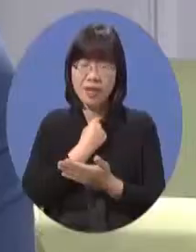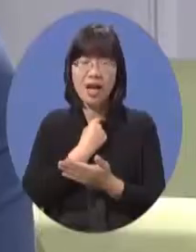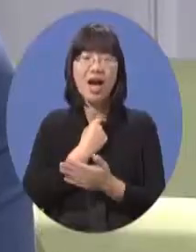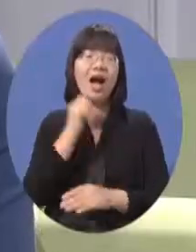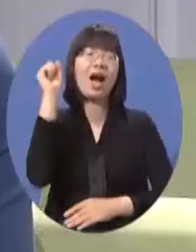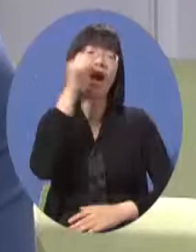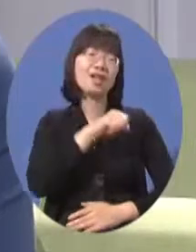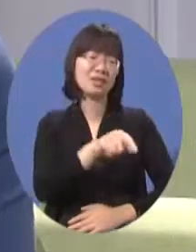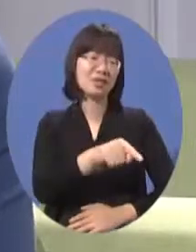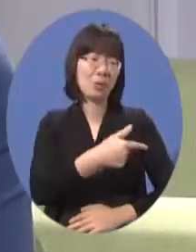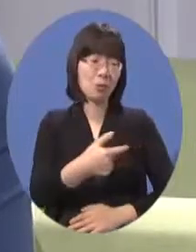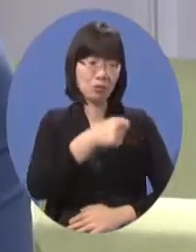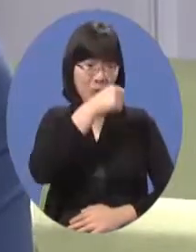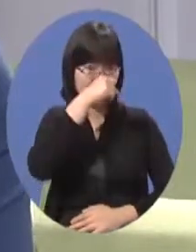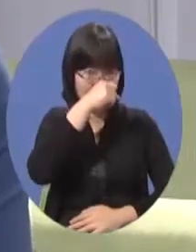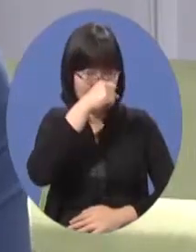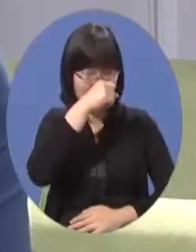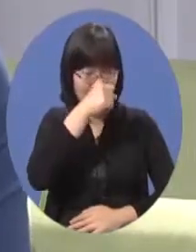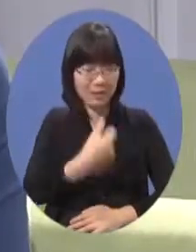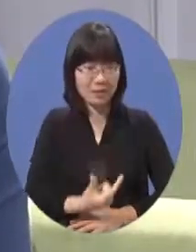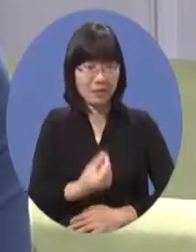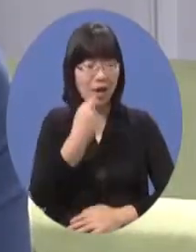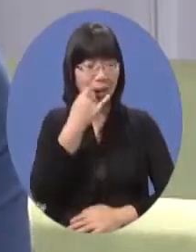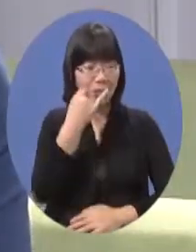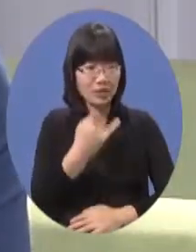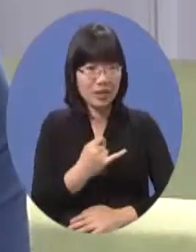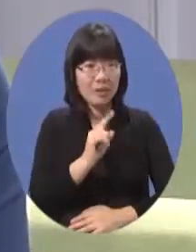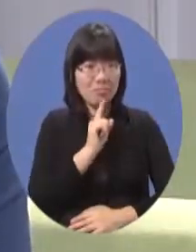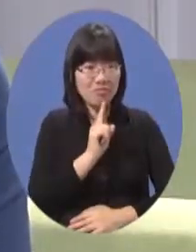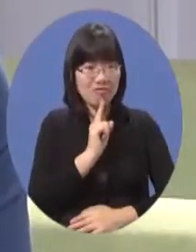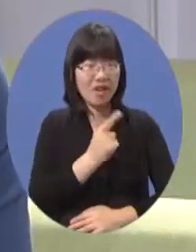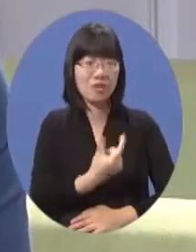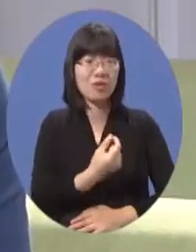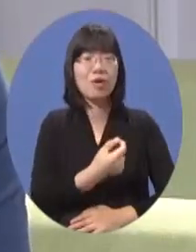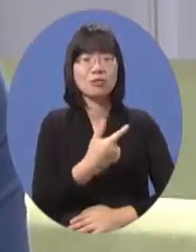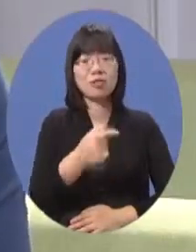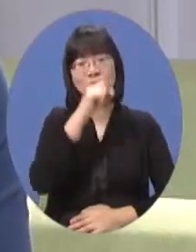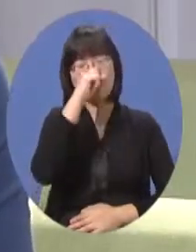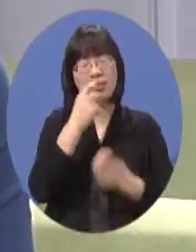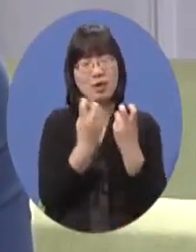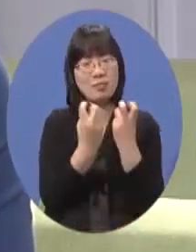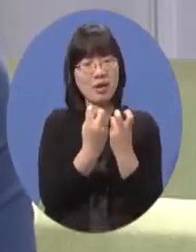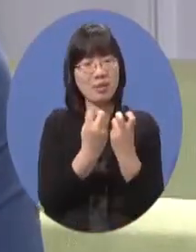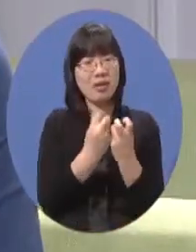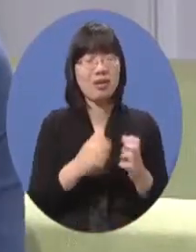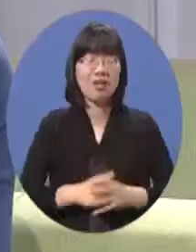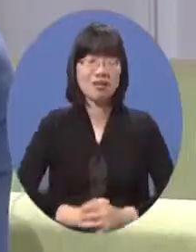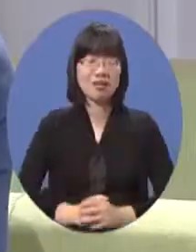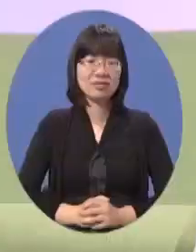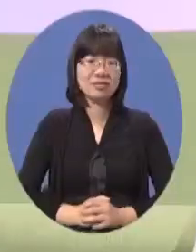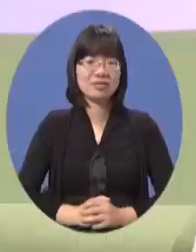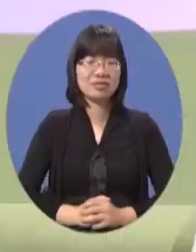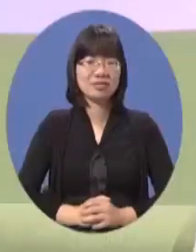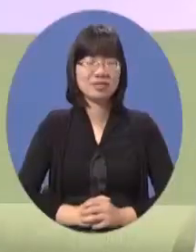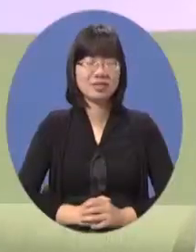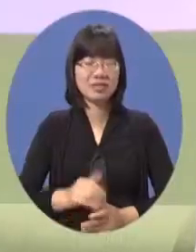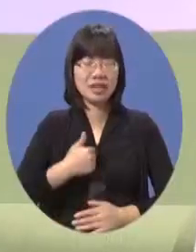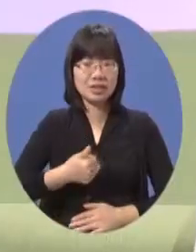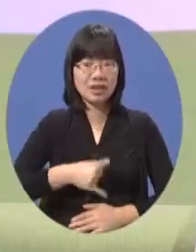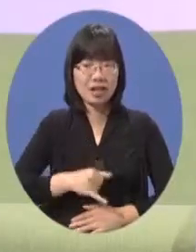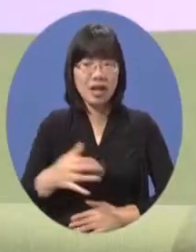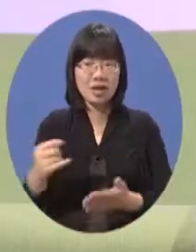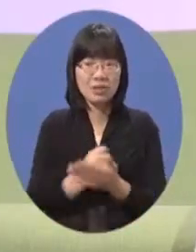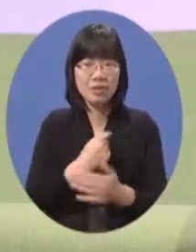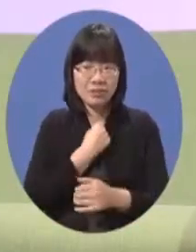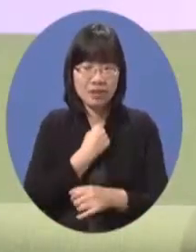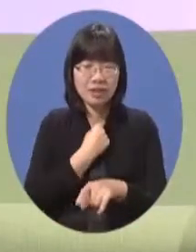네가 이게 너무 좋구나라고 지금 금방 우리 어머님께서 말씀하신 거가 너무 좋은 방법인 거예요. 네. 그러니까 아이가 갖고 싶다.